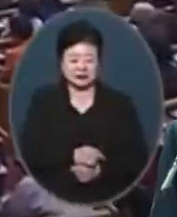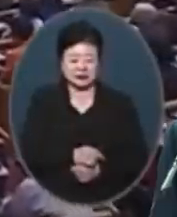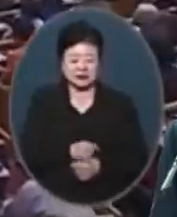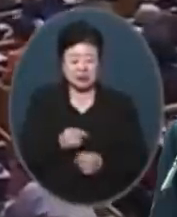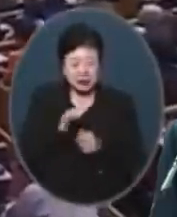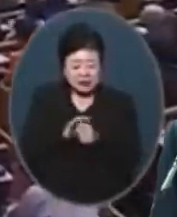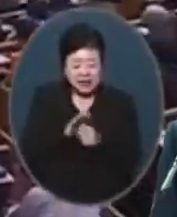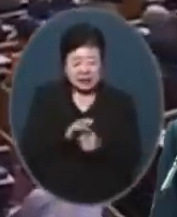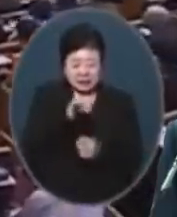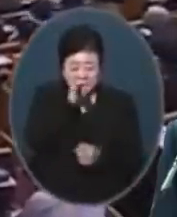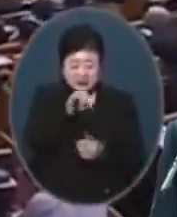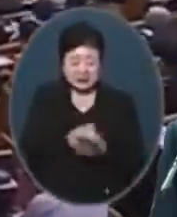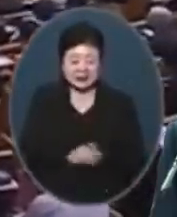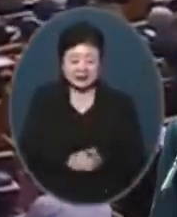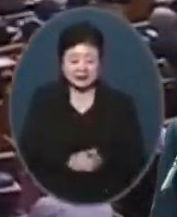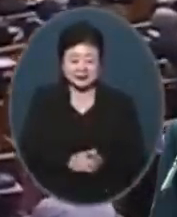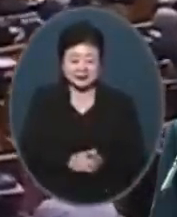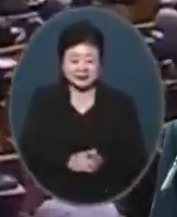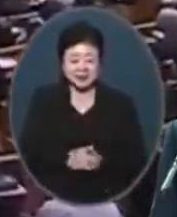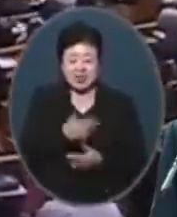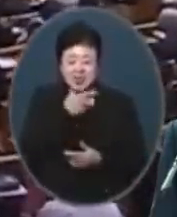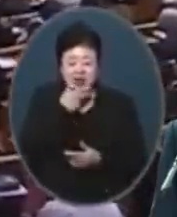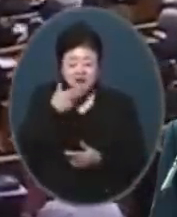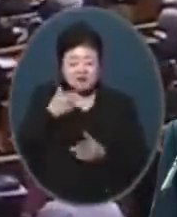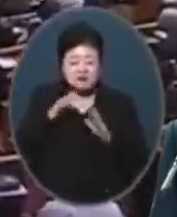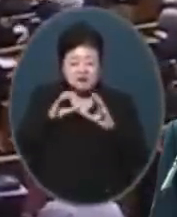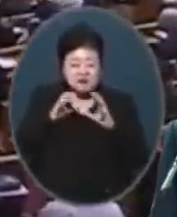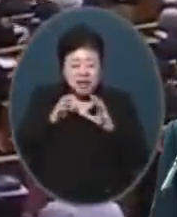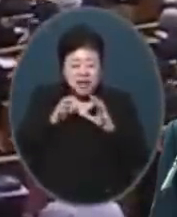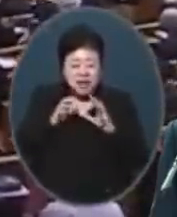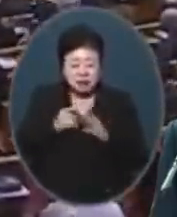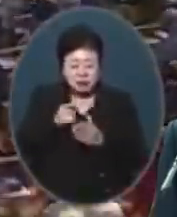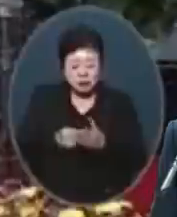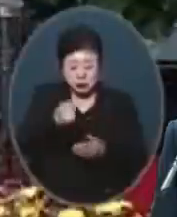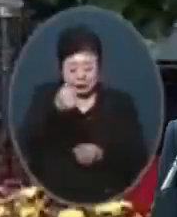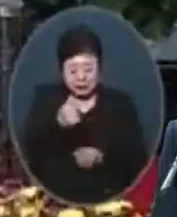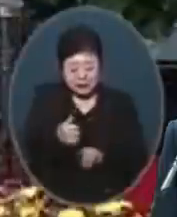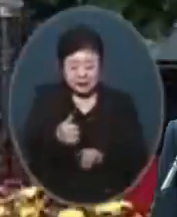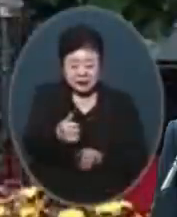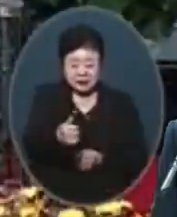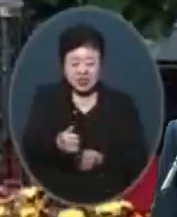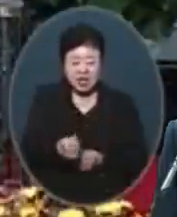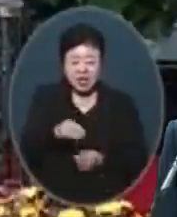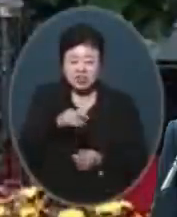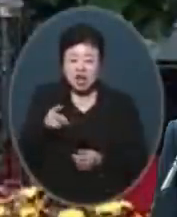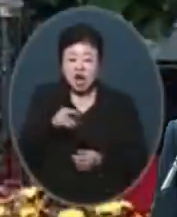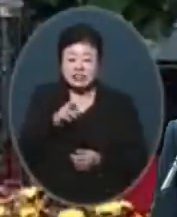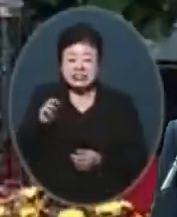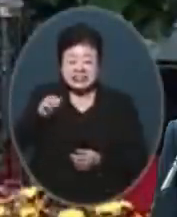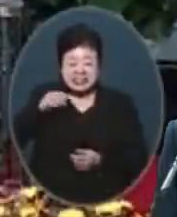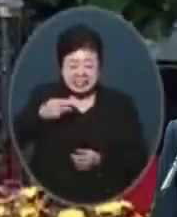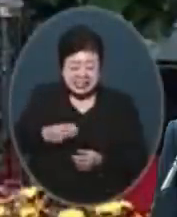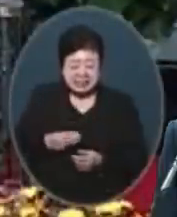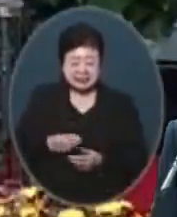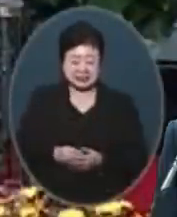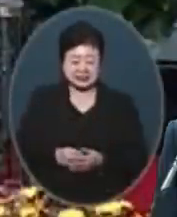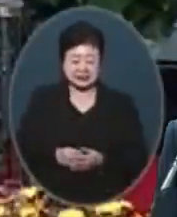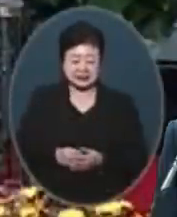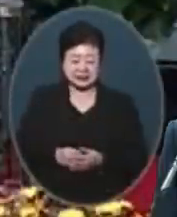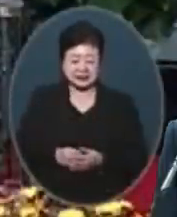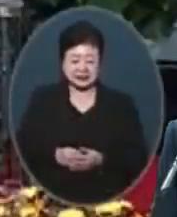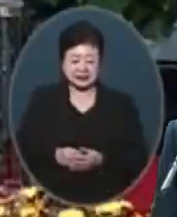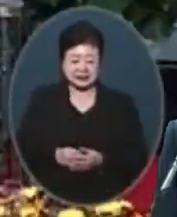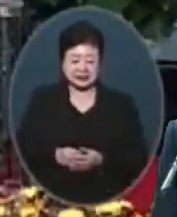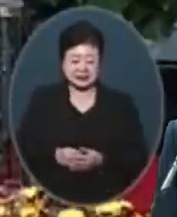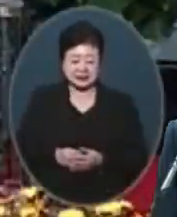있는 것입니다. 영국의 국무총리였던 윈스턴 처칠 경은 태도는